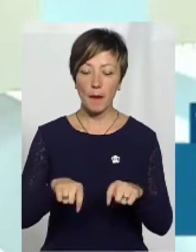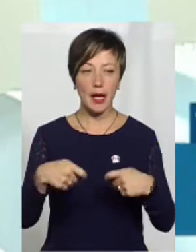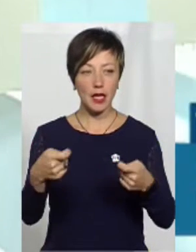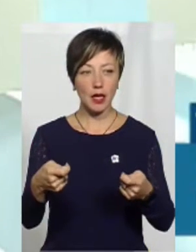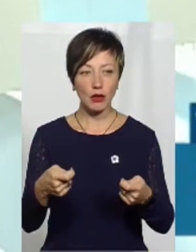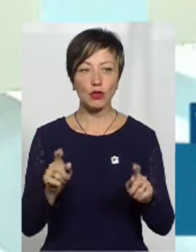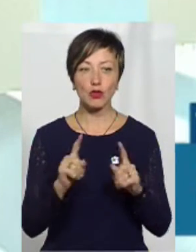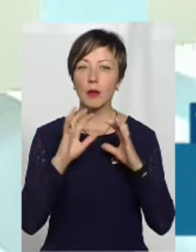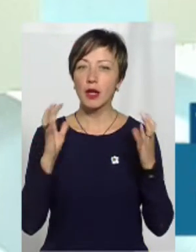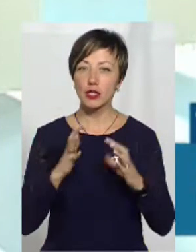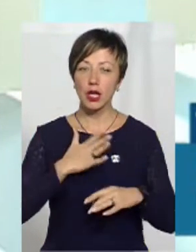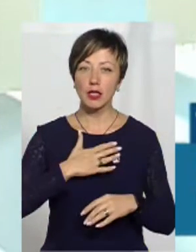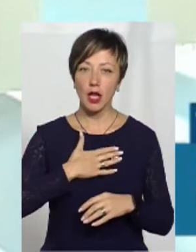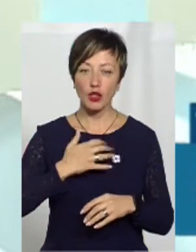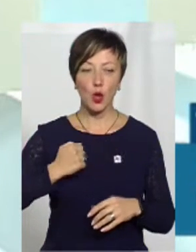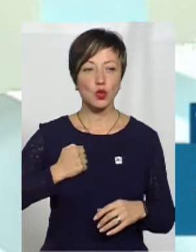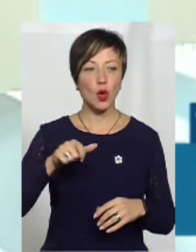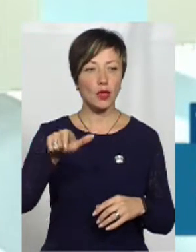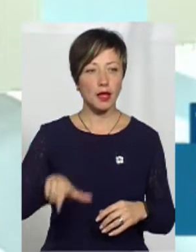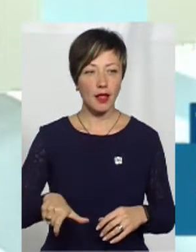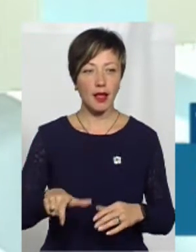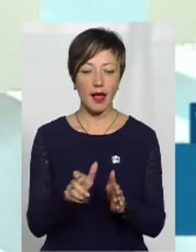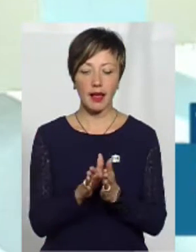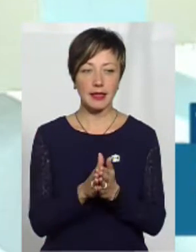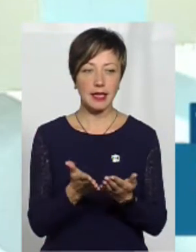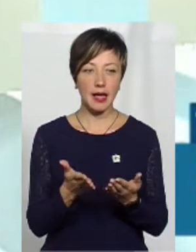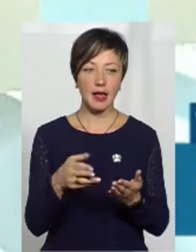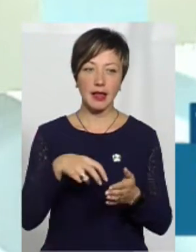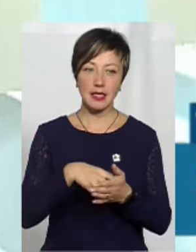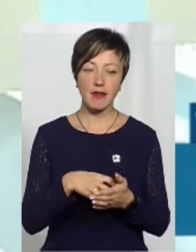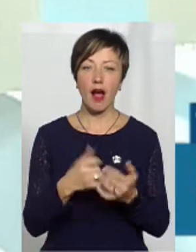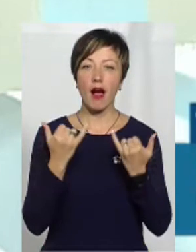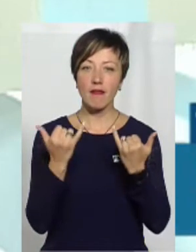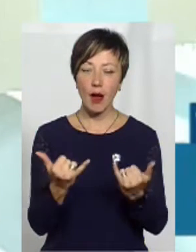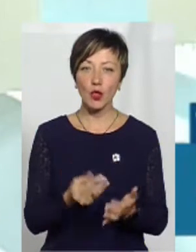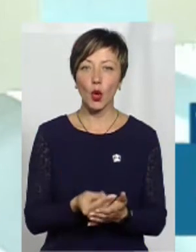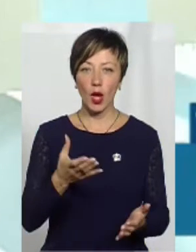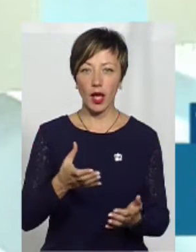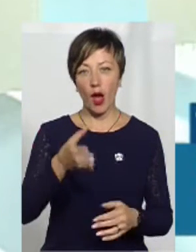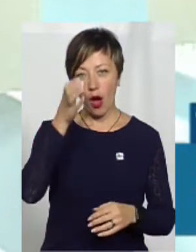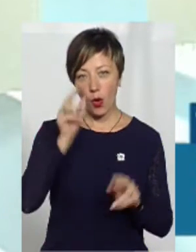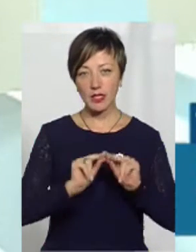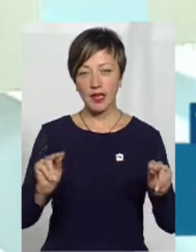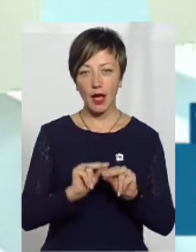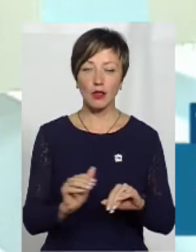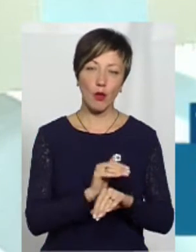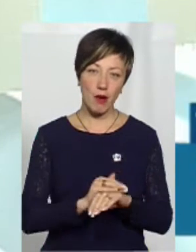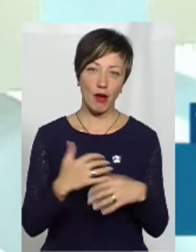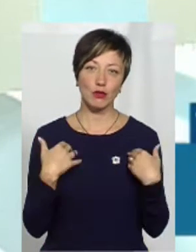передають те, що береже нашого солдата – це листівка. А вам, дорогі освітяни, добра,